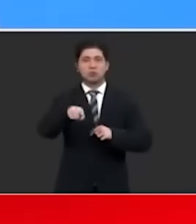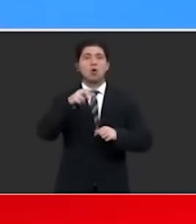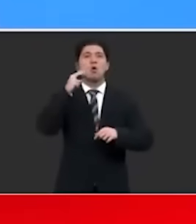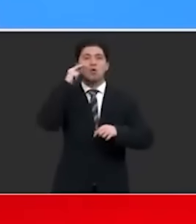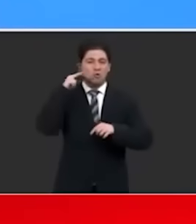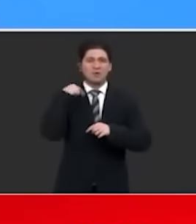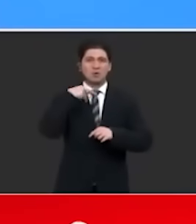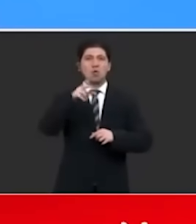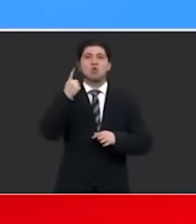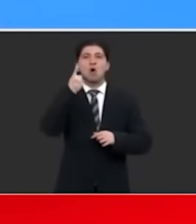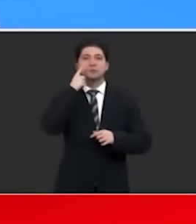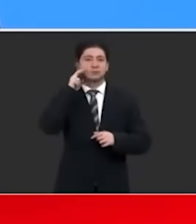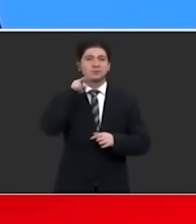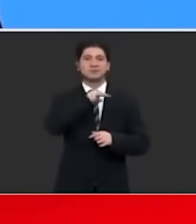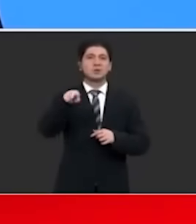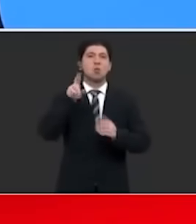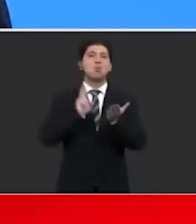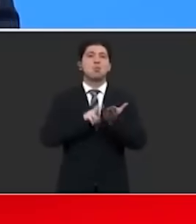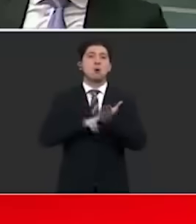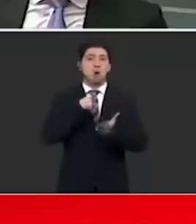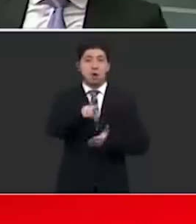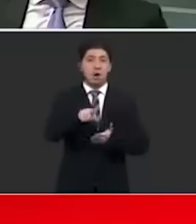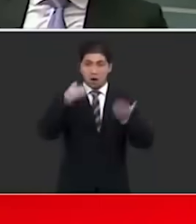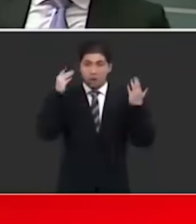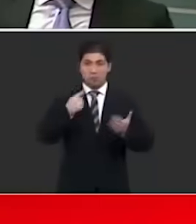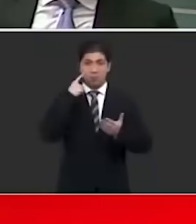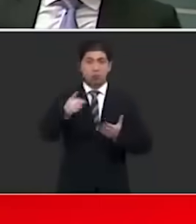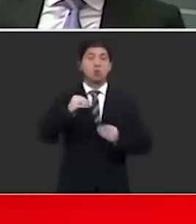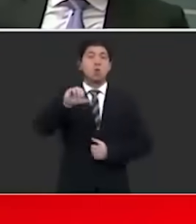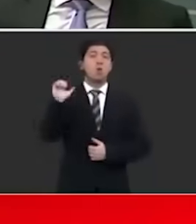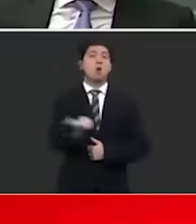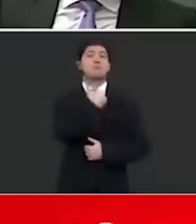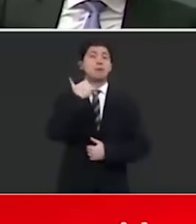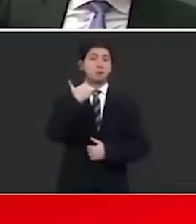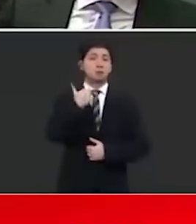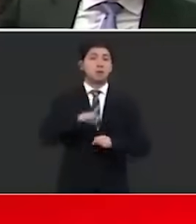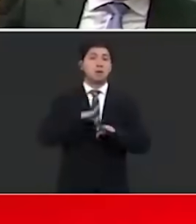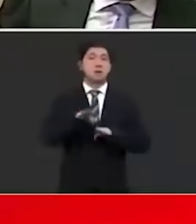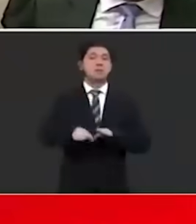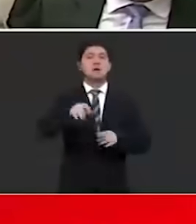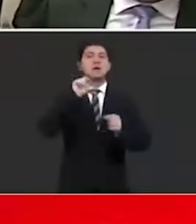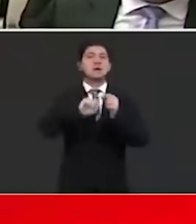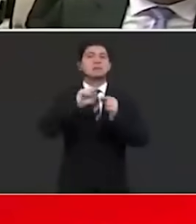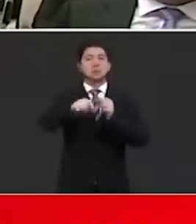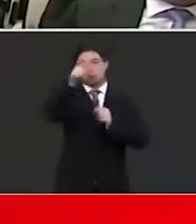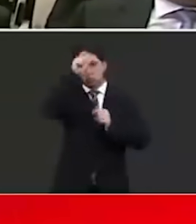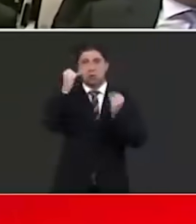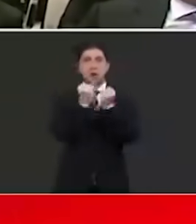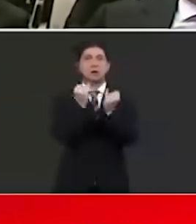üye olması tarihi bir adımdı. Böylece Kıbrıs Türk'ü